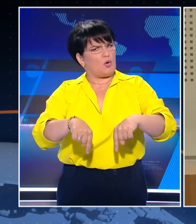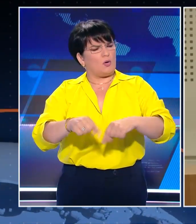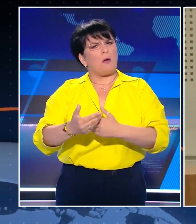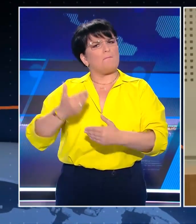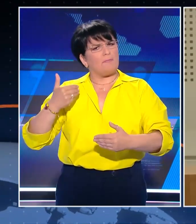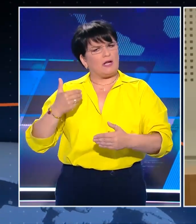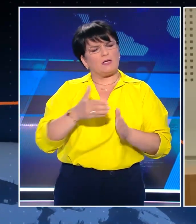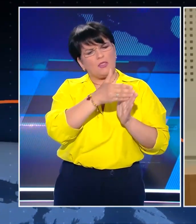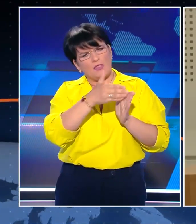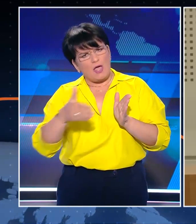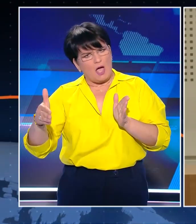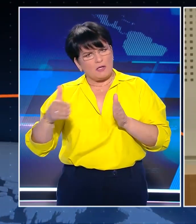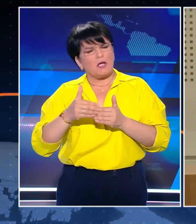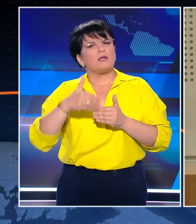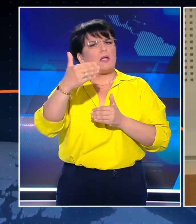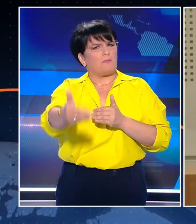Υπότιτλοι AUTHORWAVE